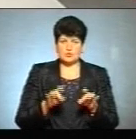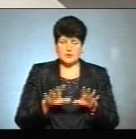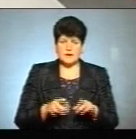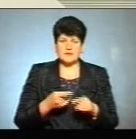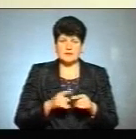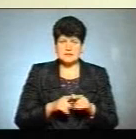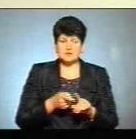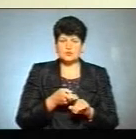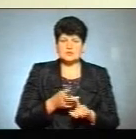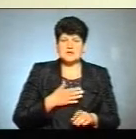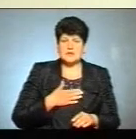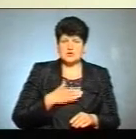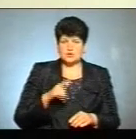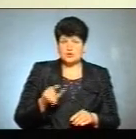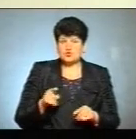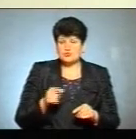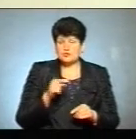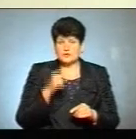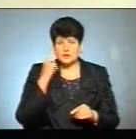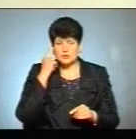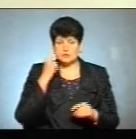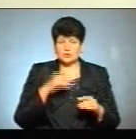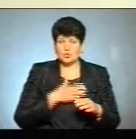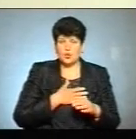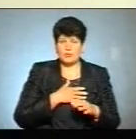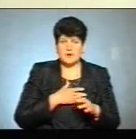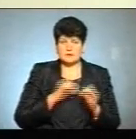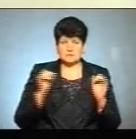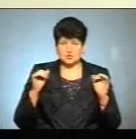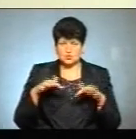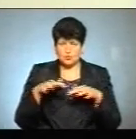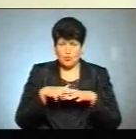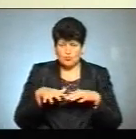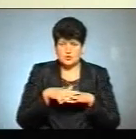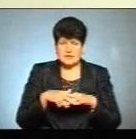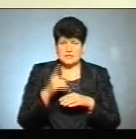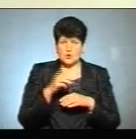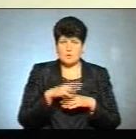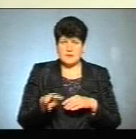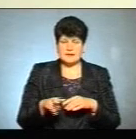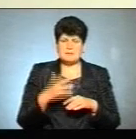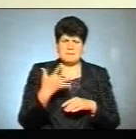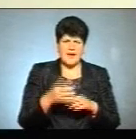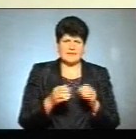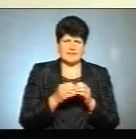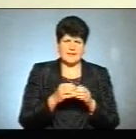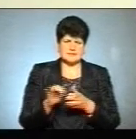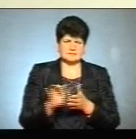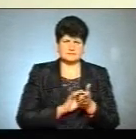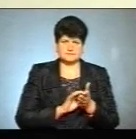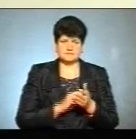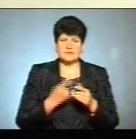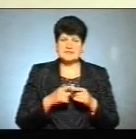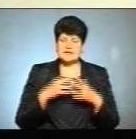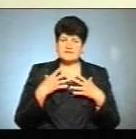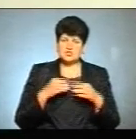стосується наших людей. Вони чомусь люблять скупчуватися на тих 100 метрів, можуть скупчуватися і по 5, і по 10 одночасно. Це вже